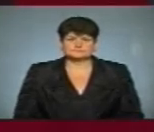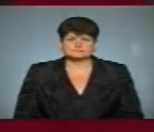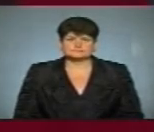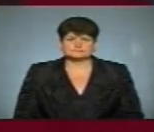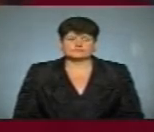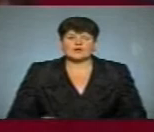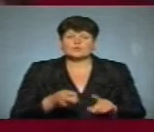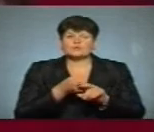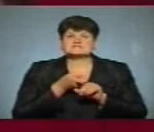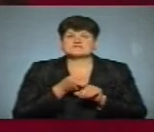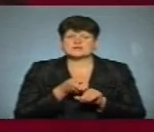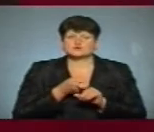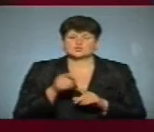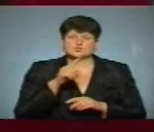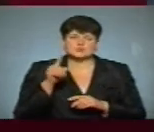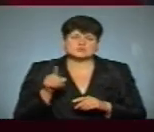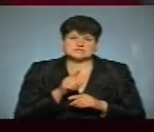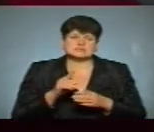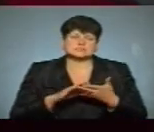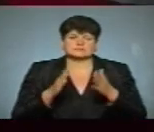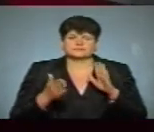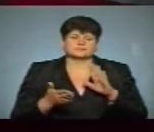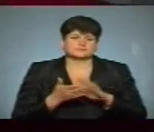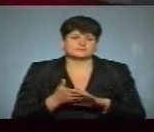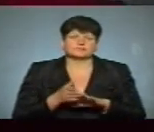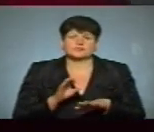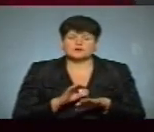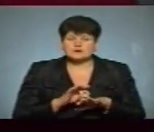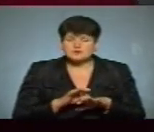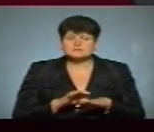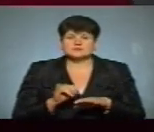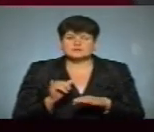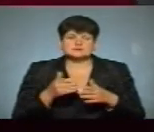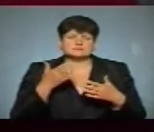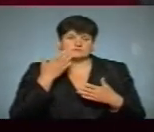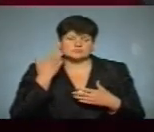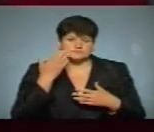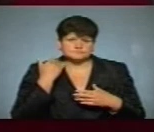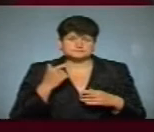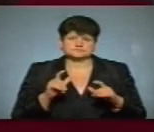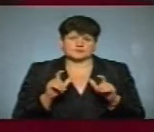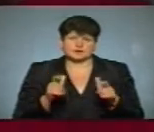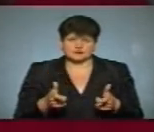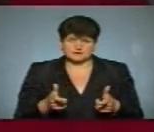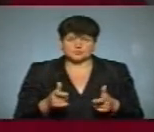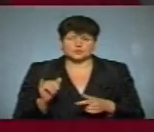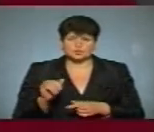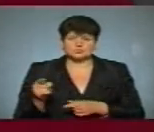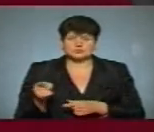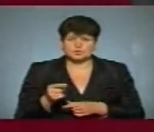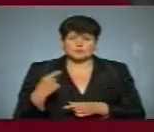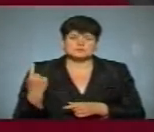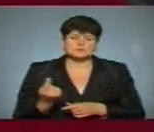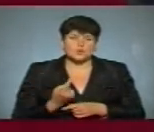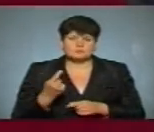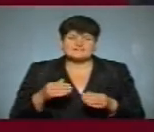У зв'язку з епідеміологічною ситуацією і саме з послабленням карантину у Тернопільській